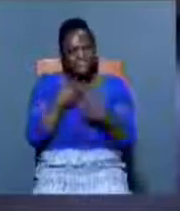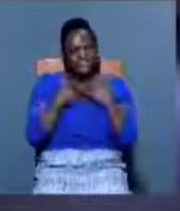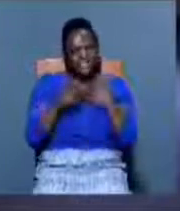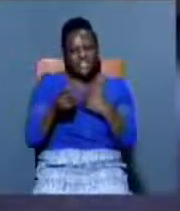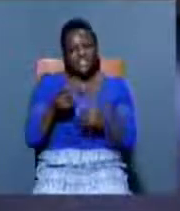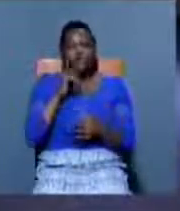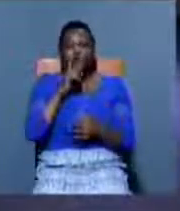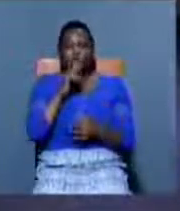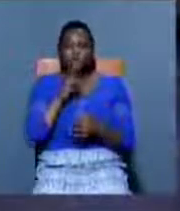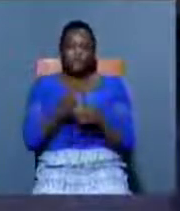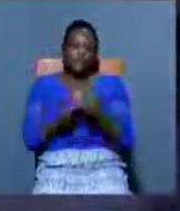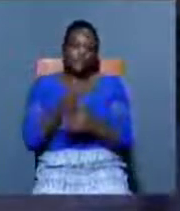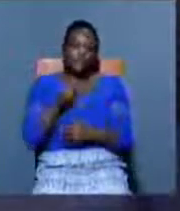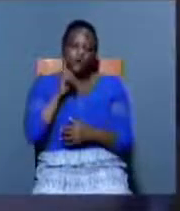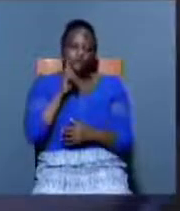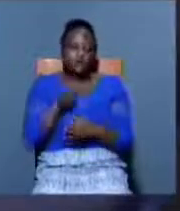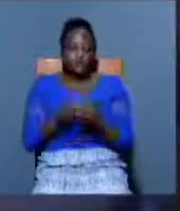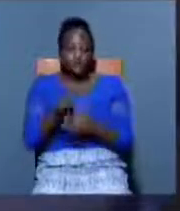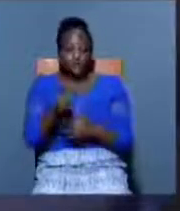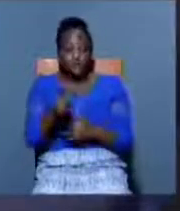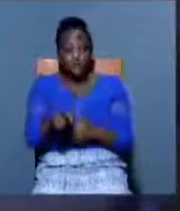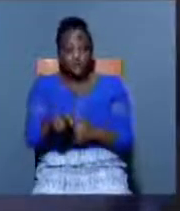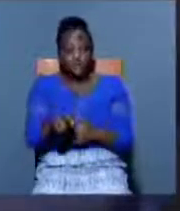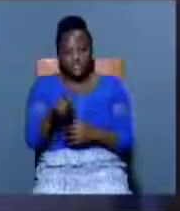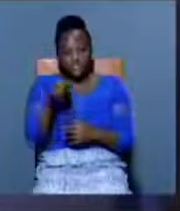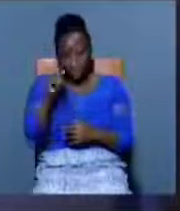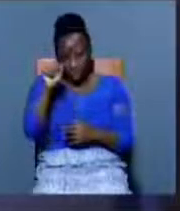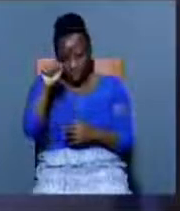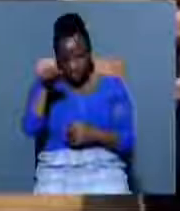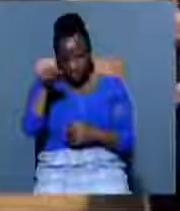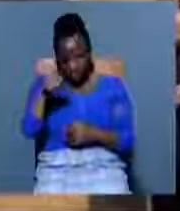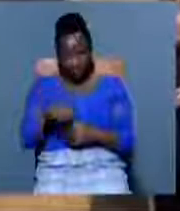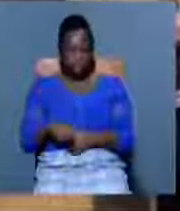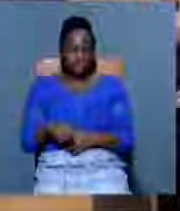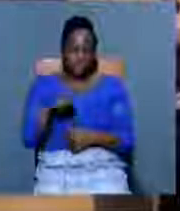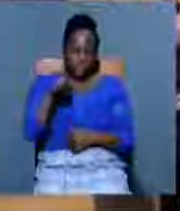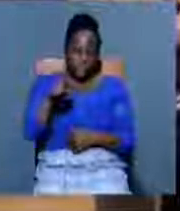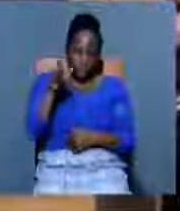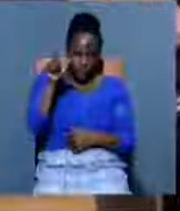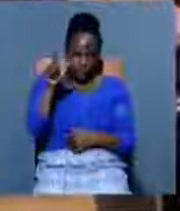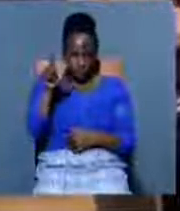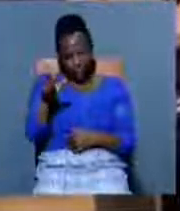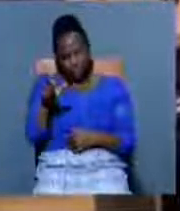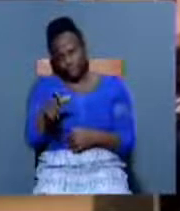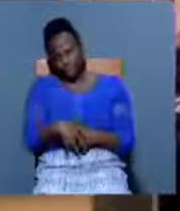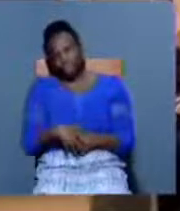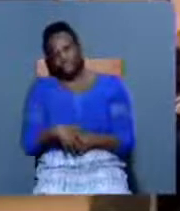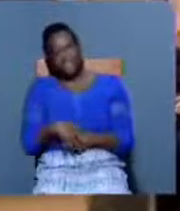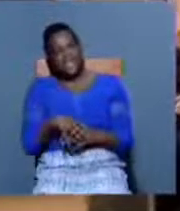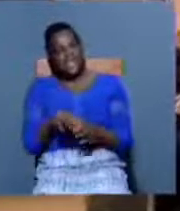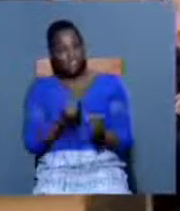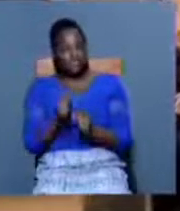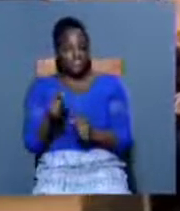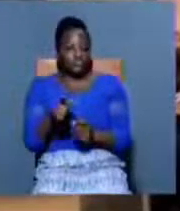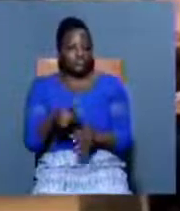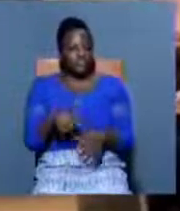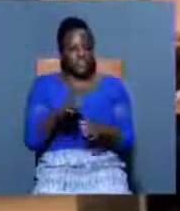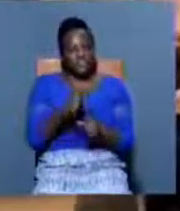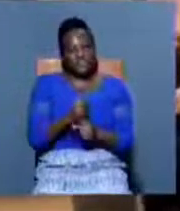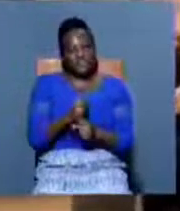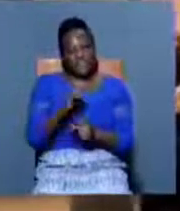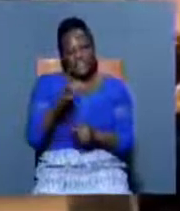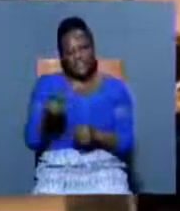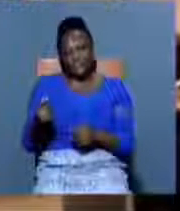unatoa. Yule mama akitoka hapo anasema, "Yes, I have someone." Yule mama kwa kitendo hicho tu, na yeye akienda kwenye shughuli zake,